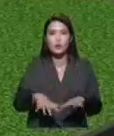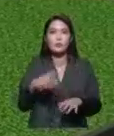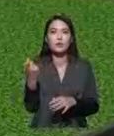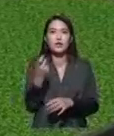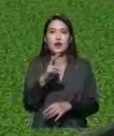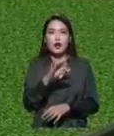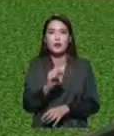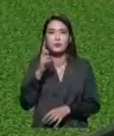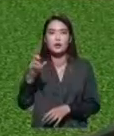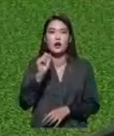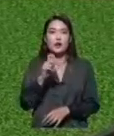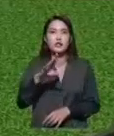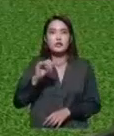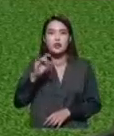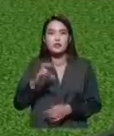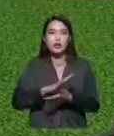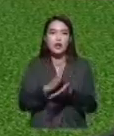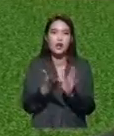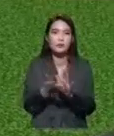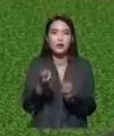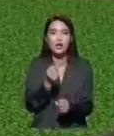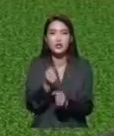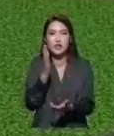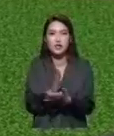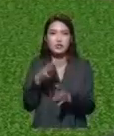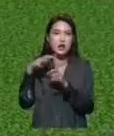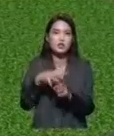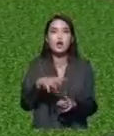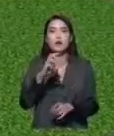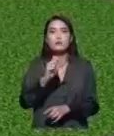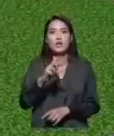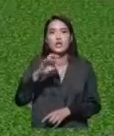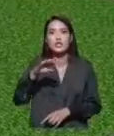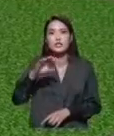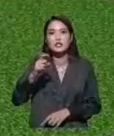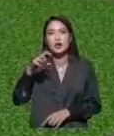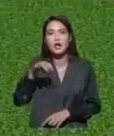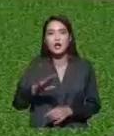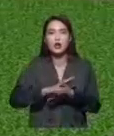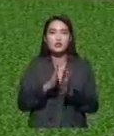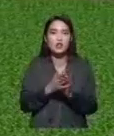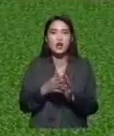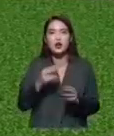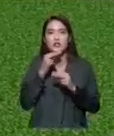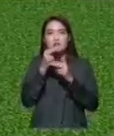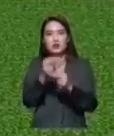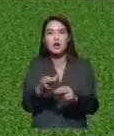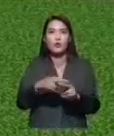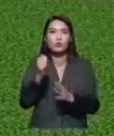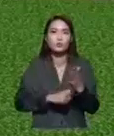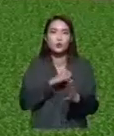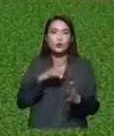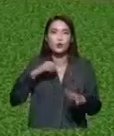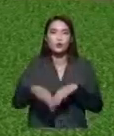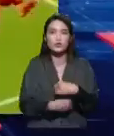Кәрім Бензема Әл Насырмен келіссөздер жүргізуде. Шабуылшы Әл Итихадтағы жағдайға наразы, сол себептен